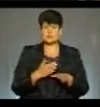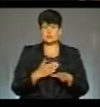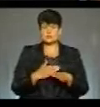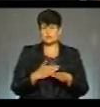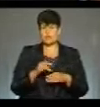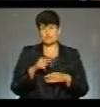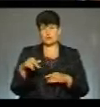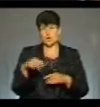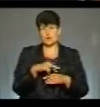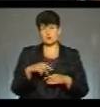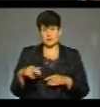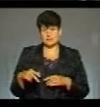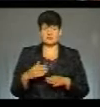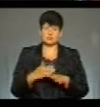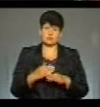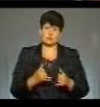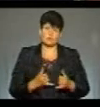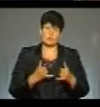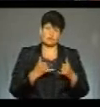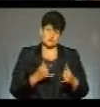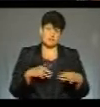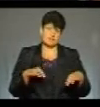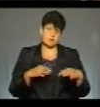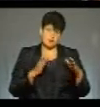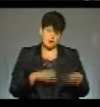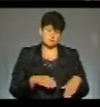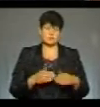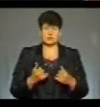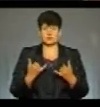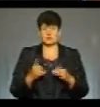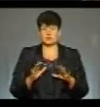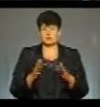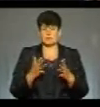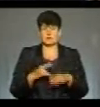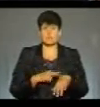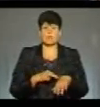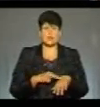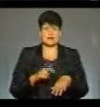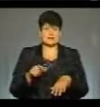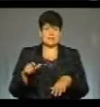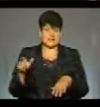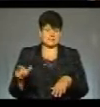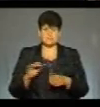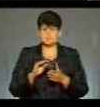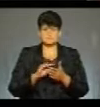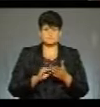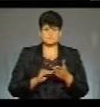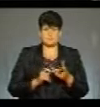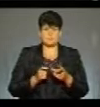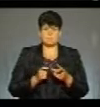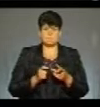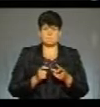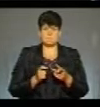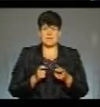Вони ходили частково, вони пропускали транспортні засоби. На даний момент поліцейськими не складалося жодних